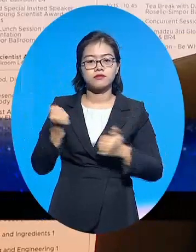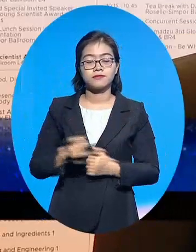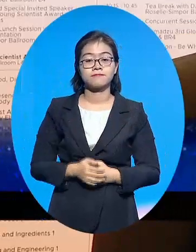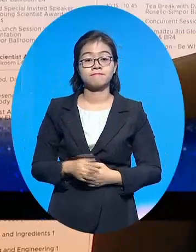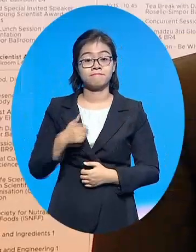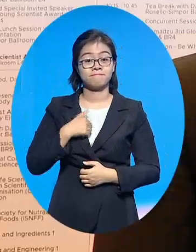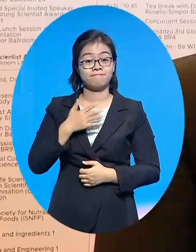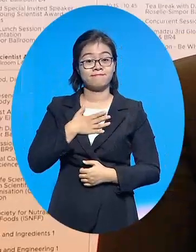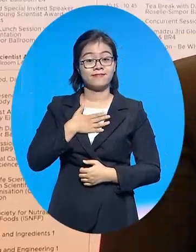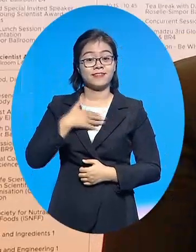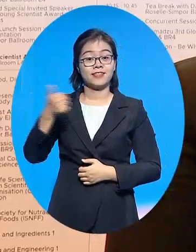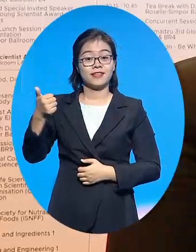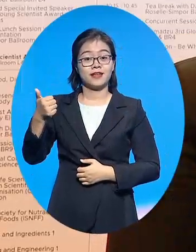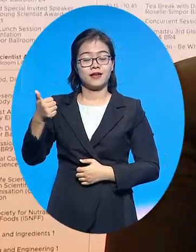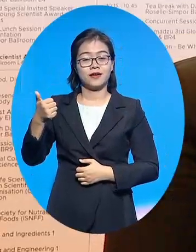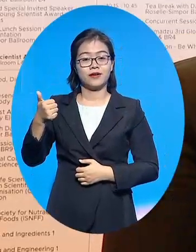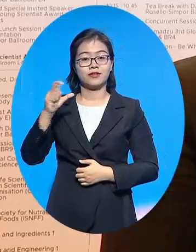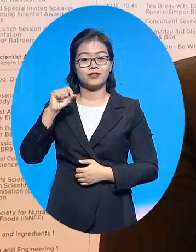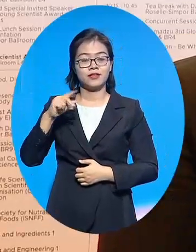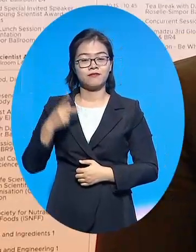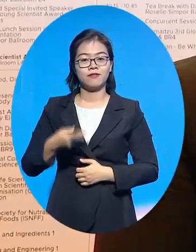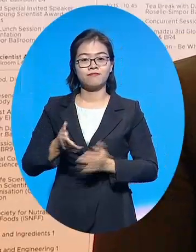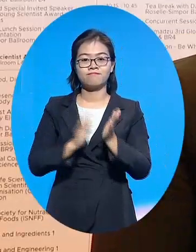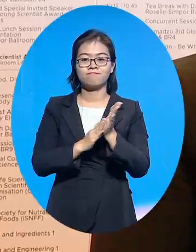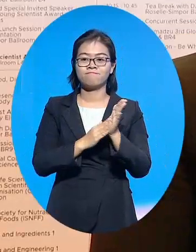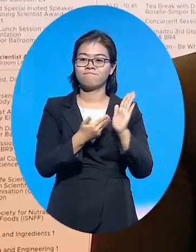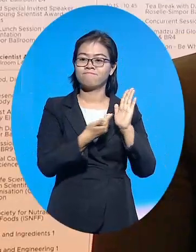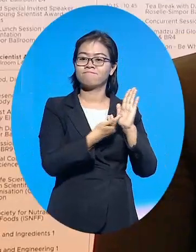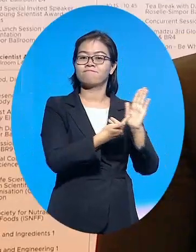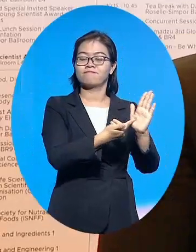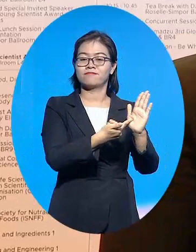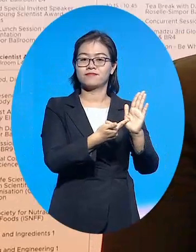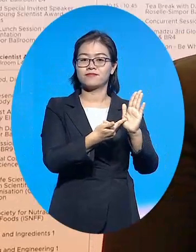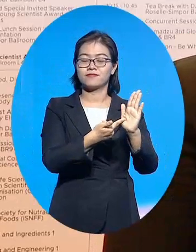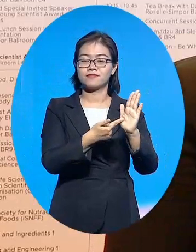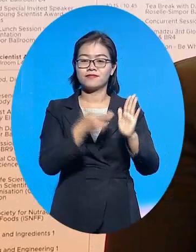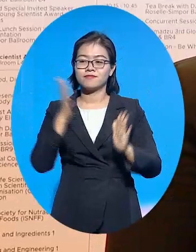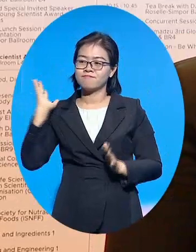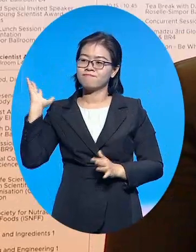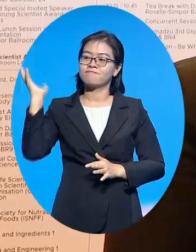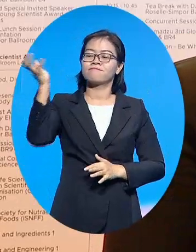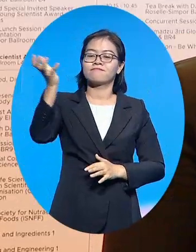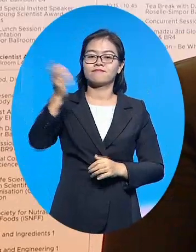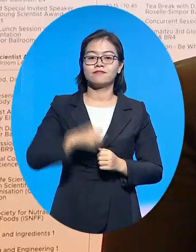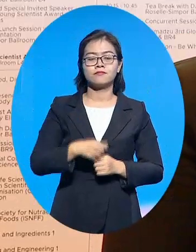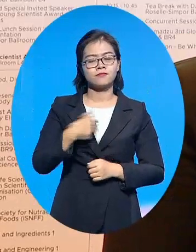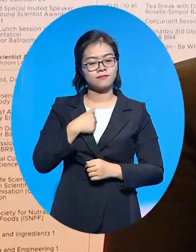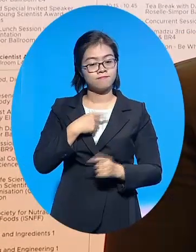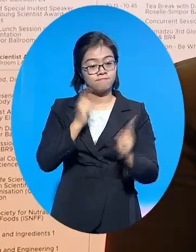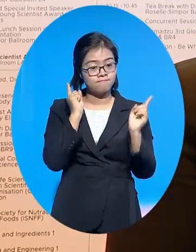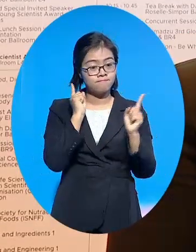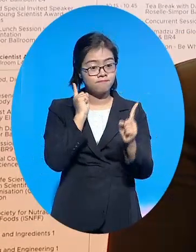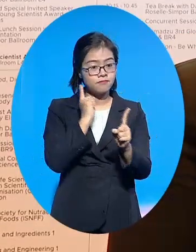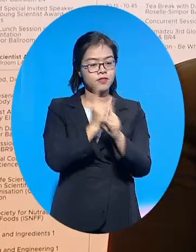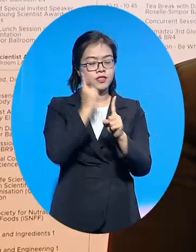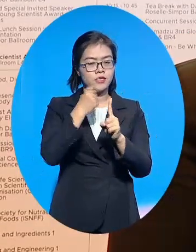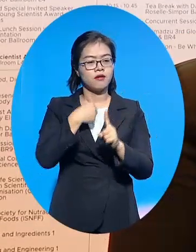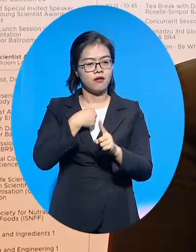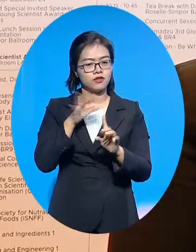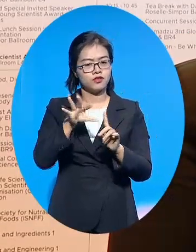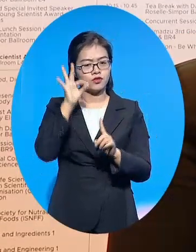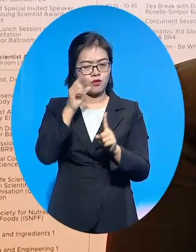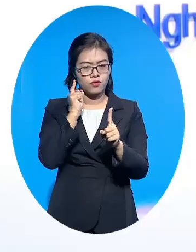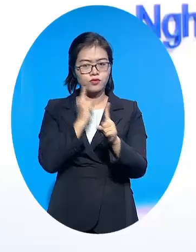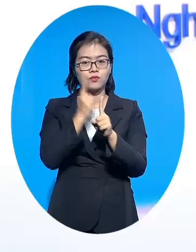gold được vinh danh tại đại hội khoa học và công nghệ thực phẩm toàn cầu đây là minh chứng cho những hướng đi đúng đắn của chúng tôi khi mà ứng dụng khoa học vào